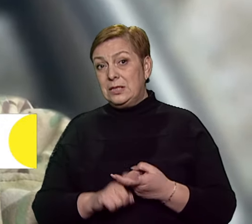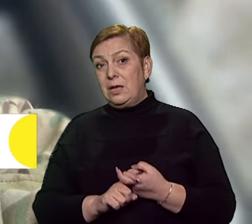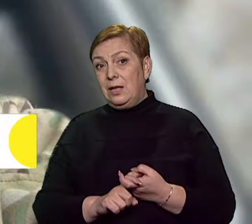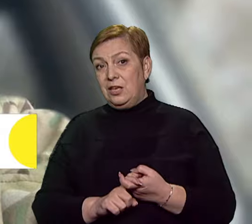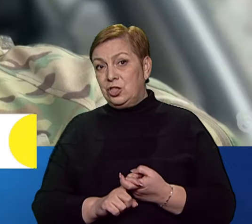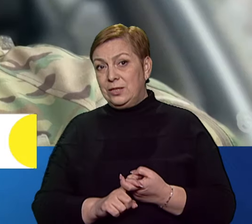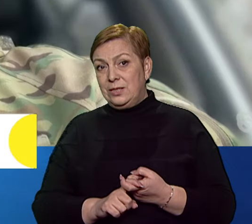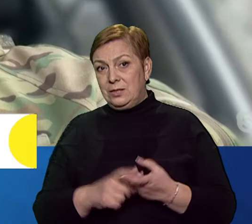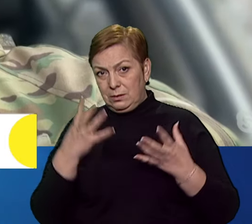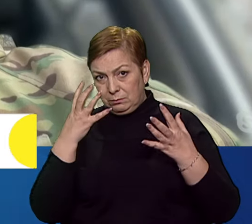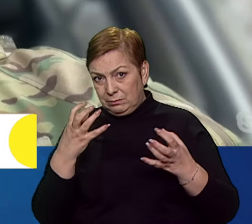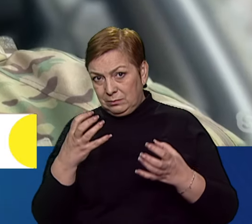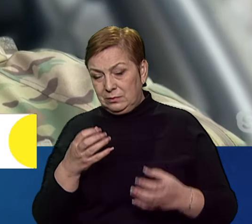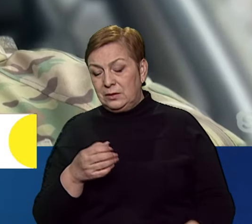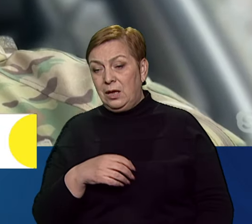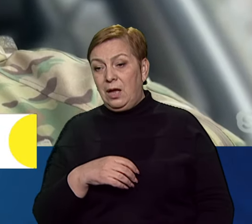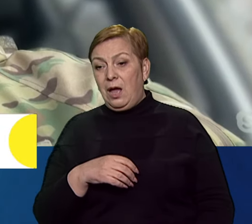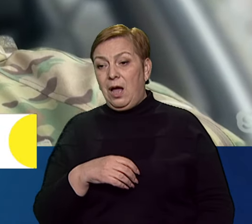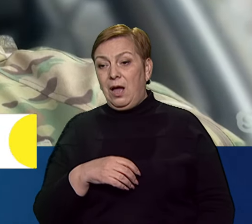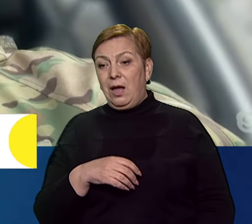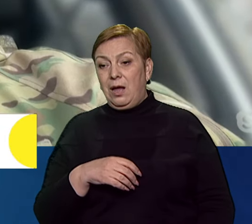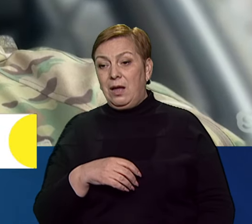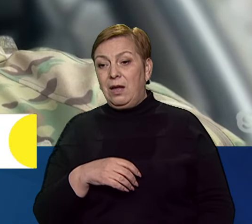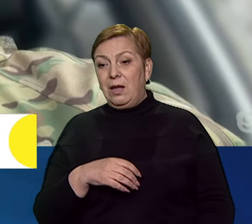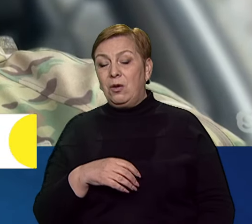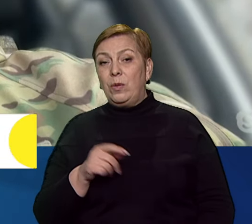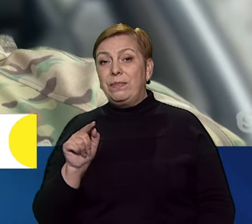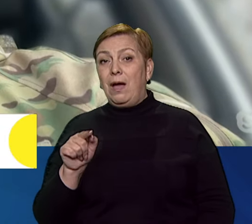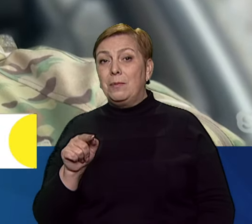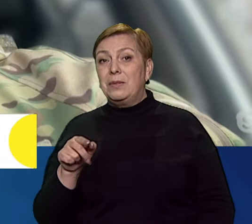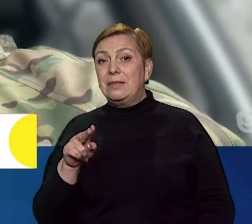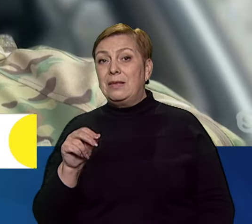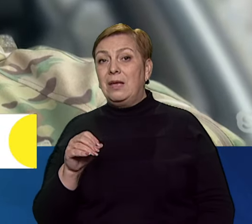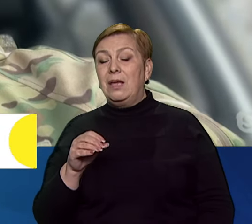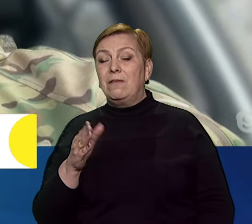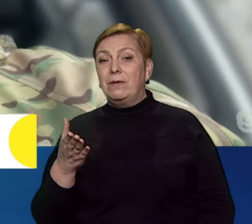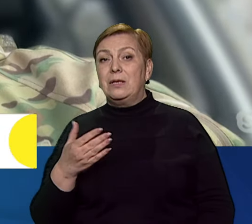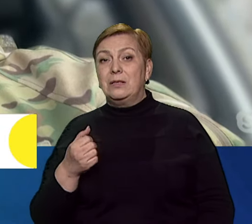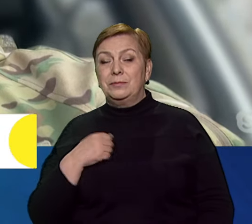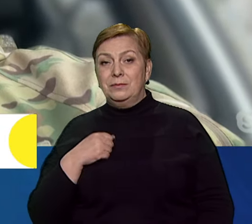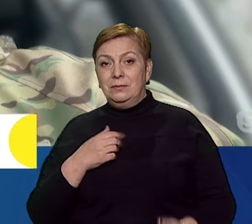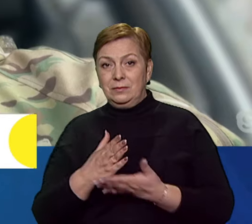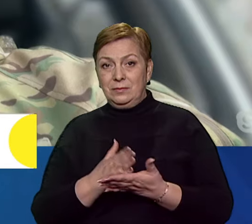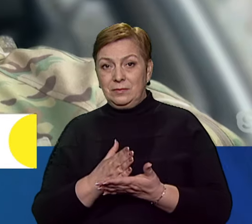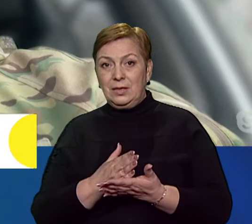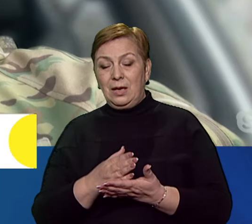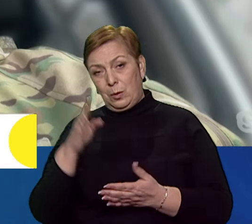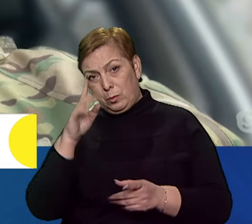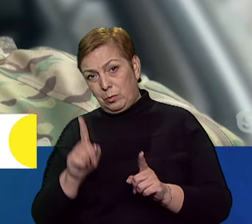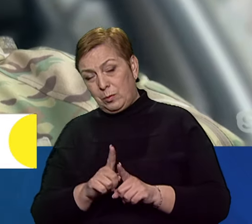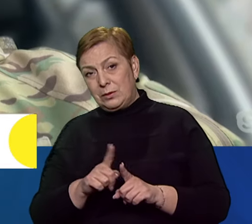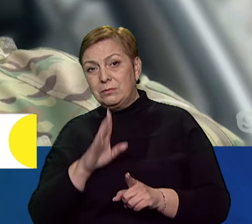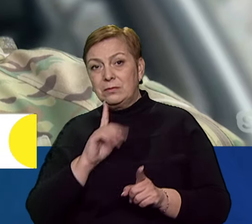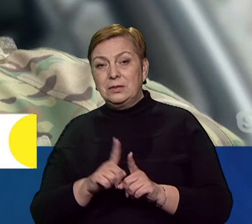Особисто ви на своєму прикладі, та там, де ви несете службу, з вашими та побратимами і посестрами, ви особисто з